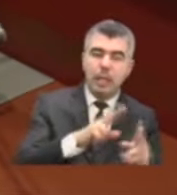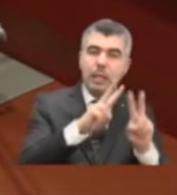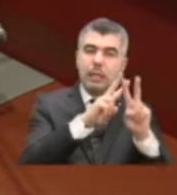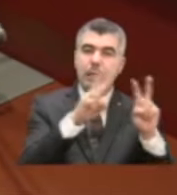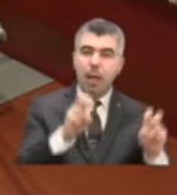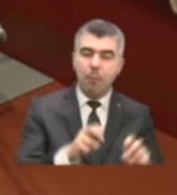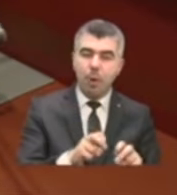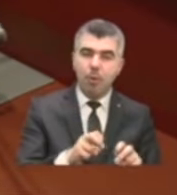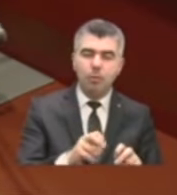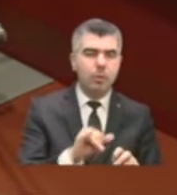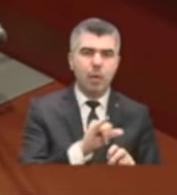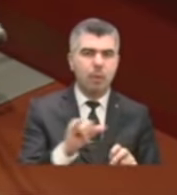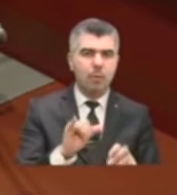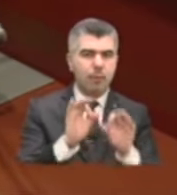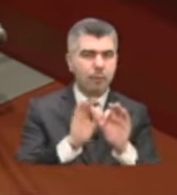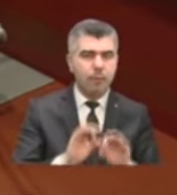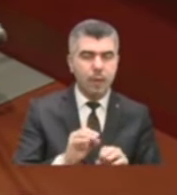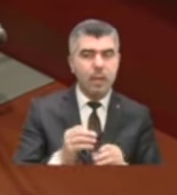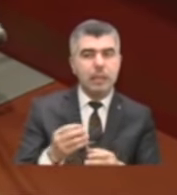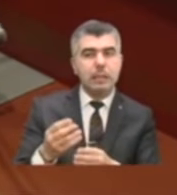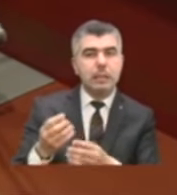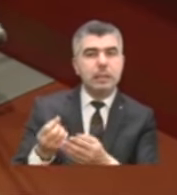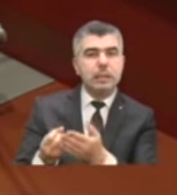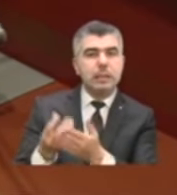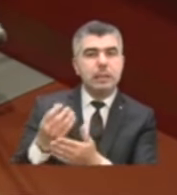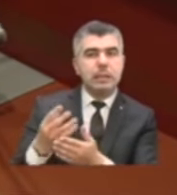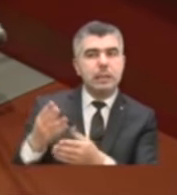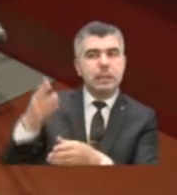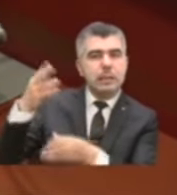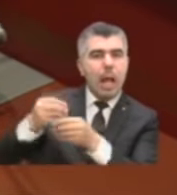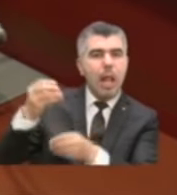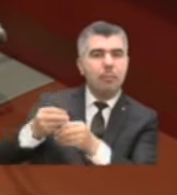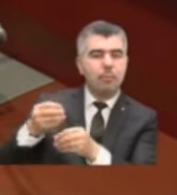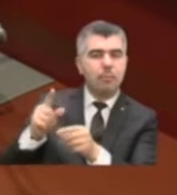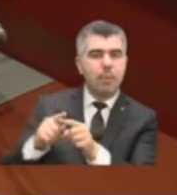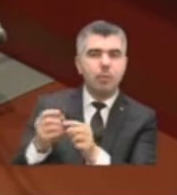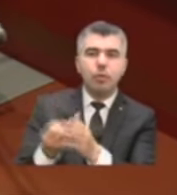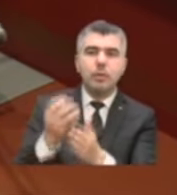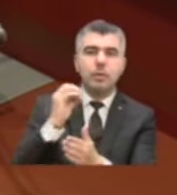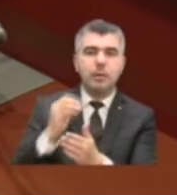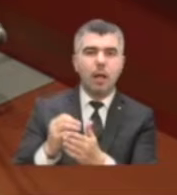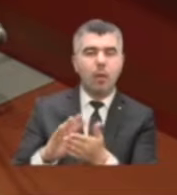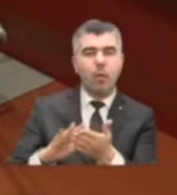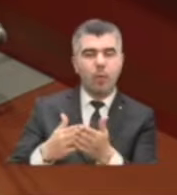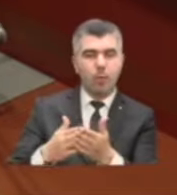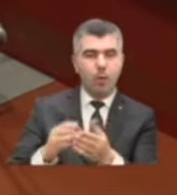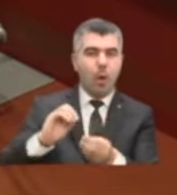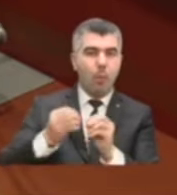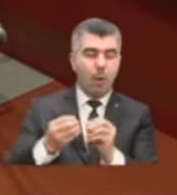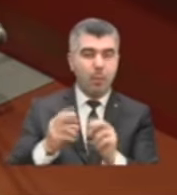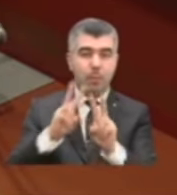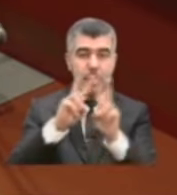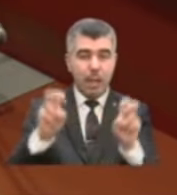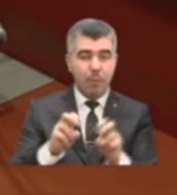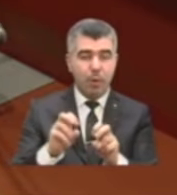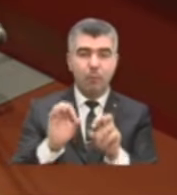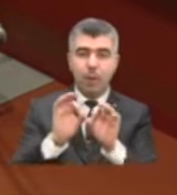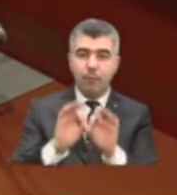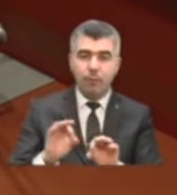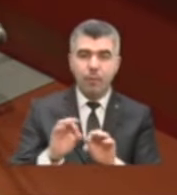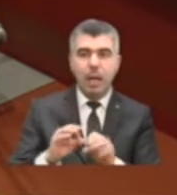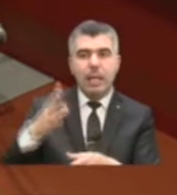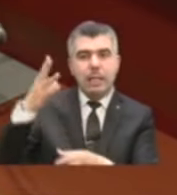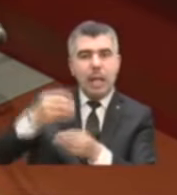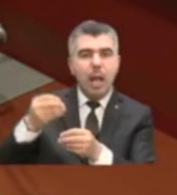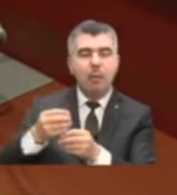كيتعلموا الحرفه باش انذاك يقدروا كيوليو مطلوبين في سوق الشغل. لان اليوم الاشكاليه ما بقاش اشكاليه ديال لي ديبلوم، غير يكون كيتعلم